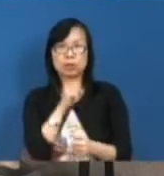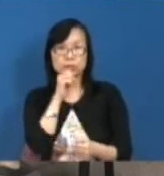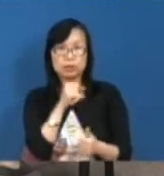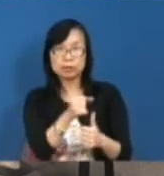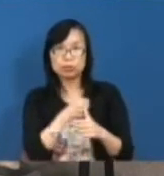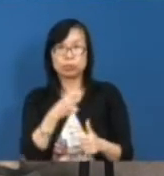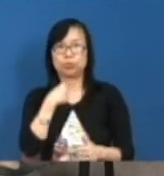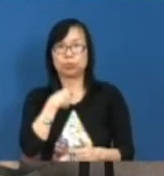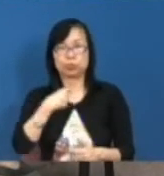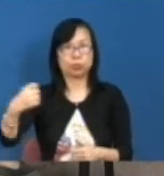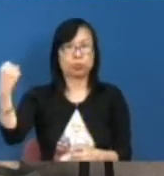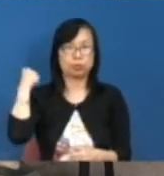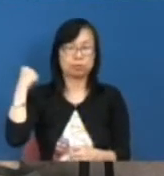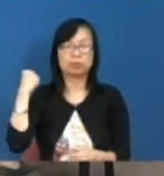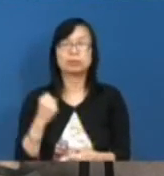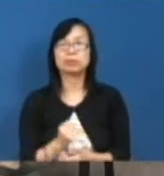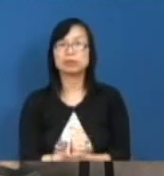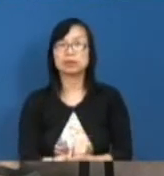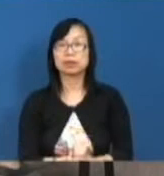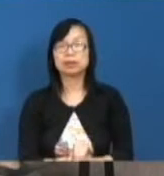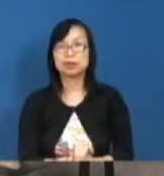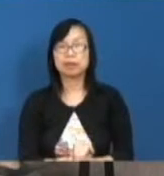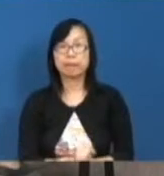用力，使用